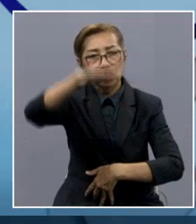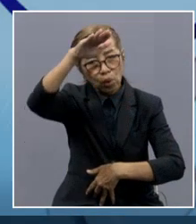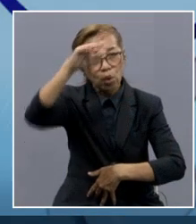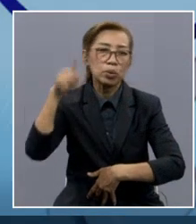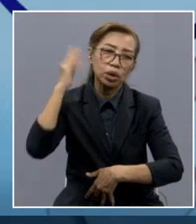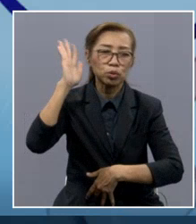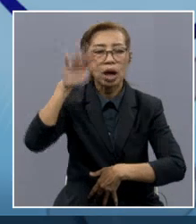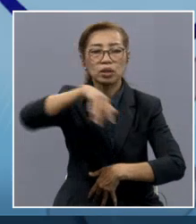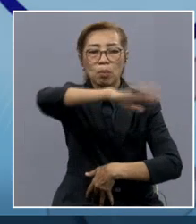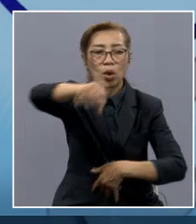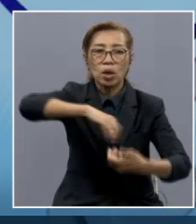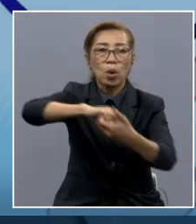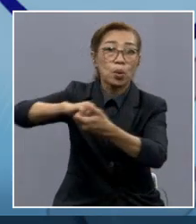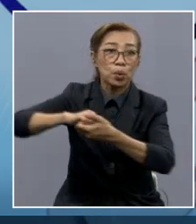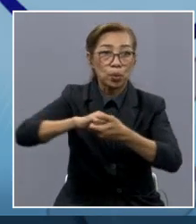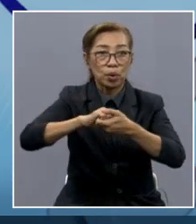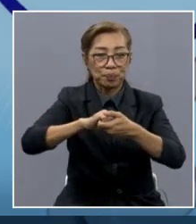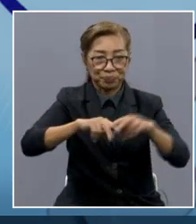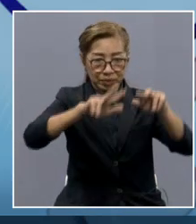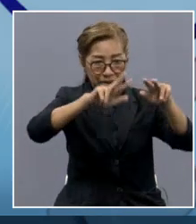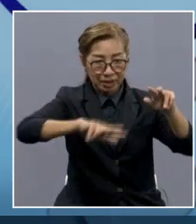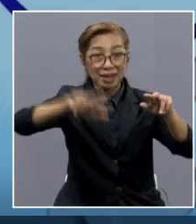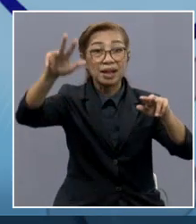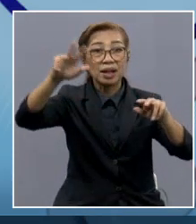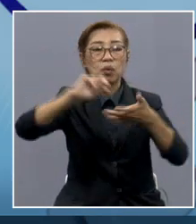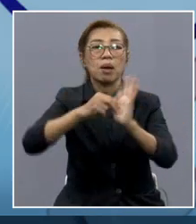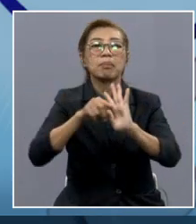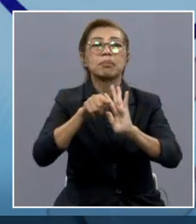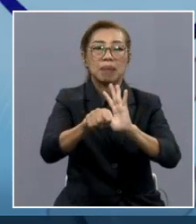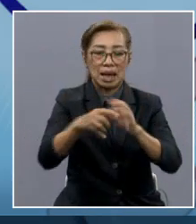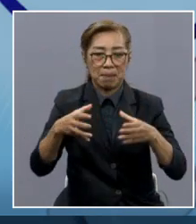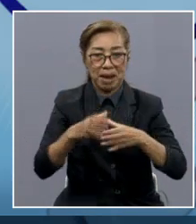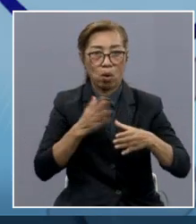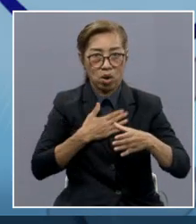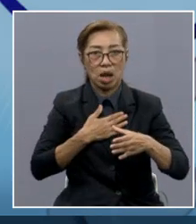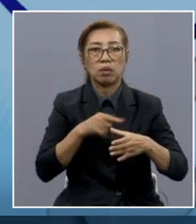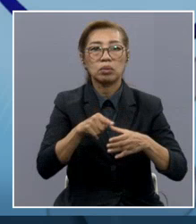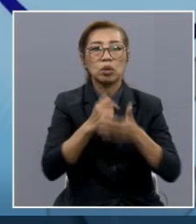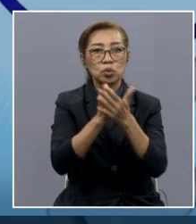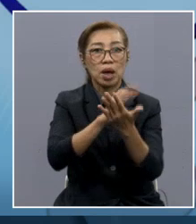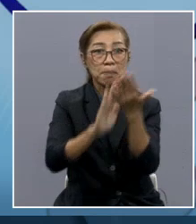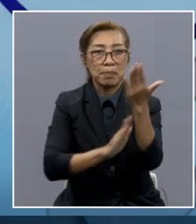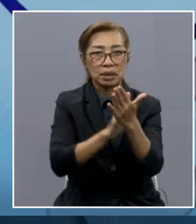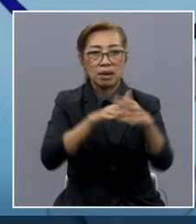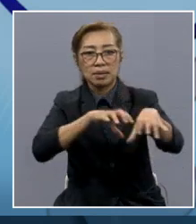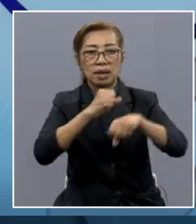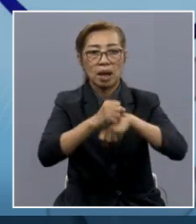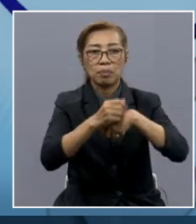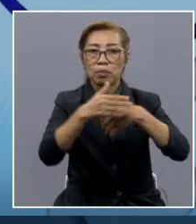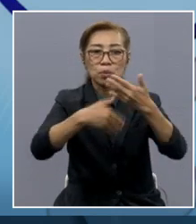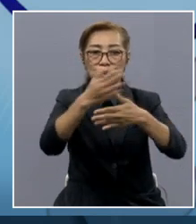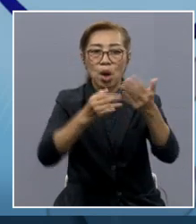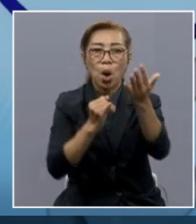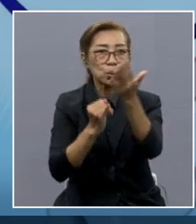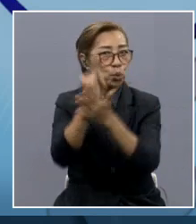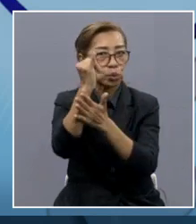มกันส่วนแถบริบบิ้นที่เป็นเครื่องหมายถูกเนี่ยสื่อถึงพรรครวมแผ่นดินจะทำให้ประเทศเดินหน้าไปในทางถูกต้องตรงความต้องการของประชาช